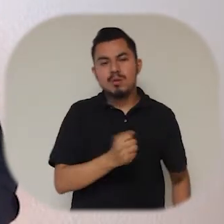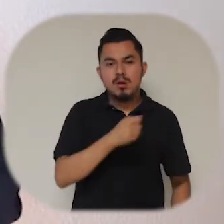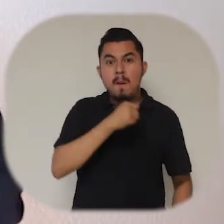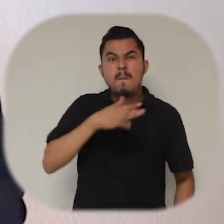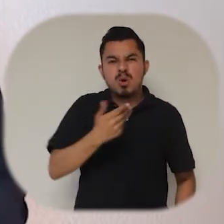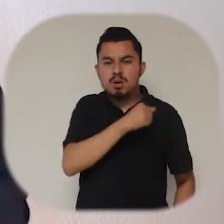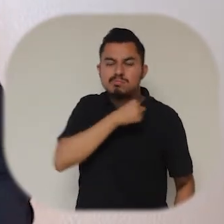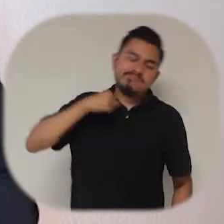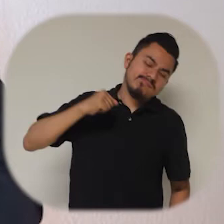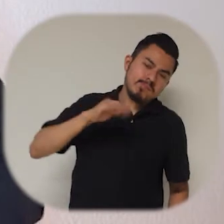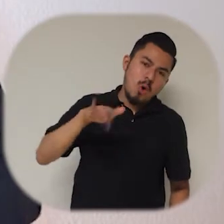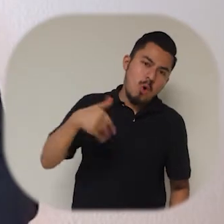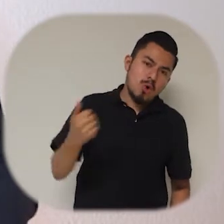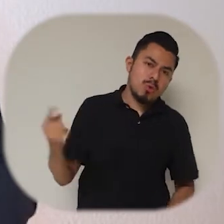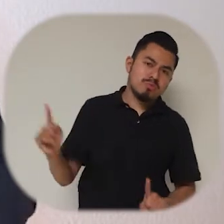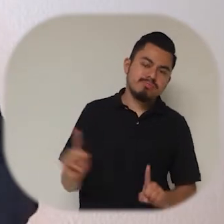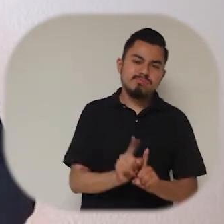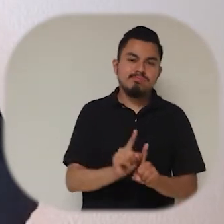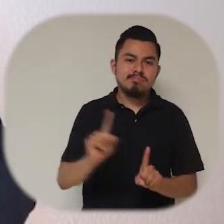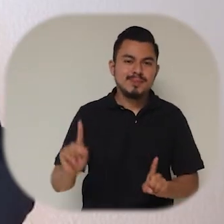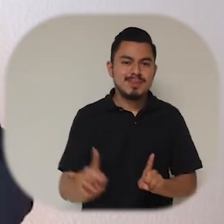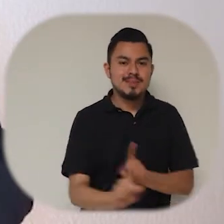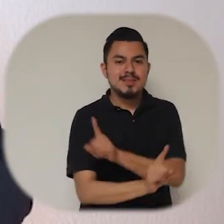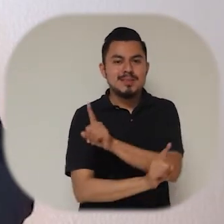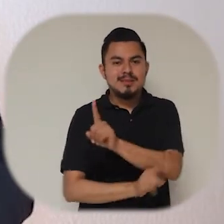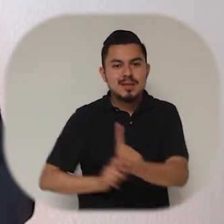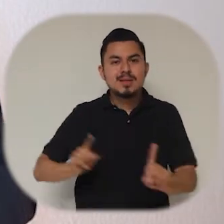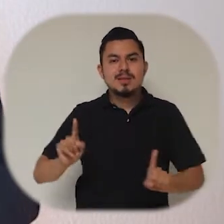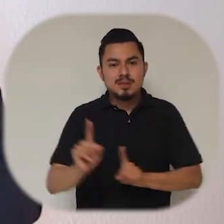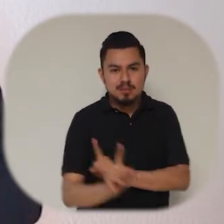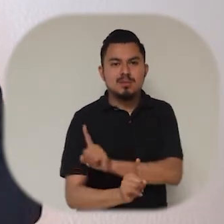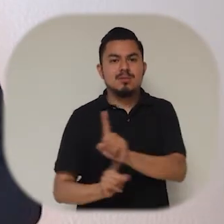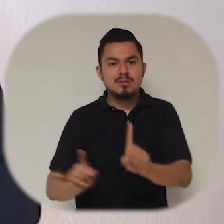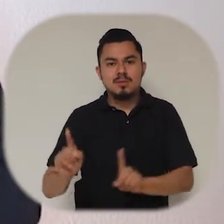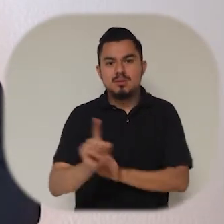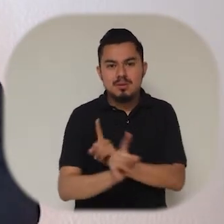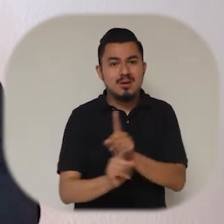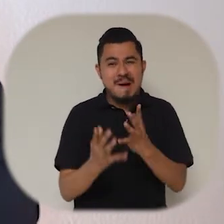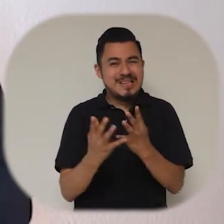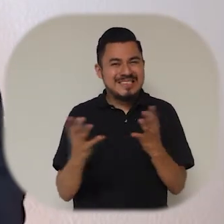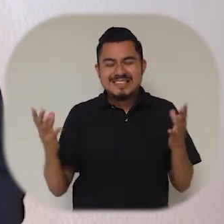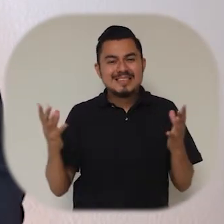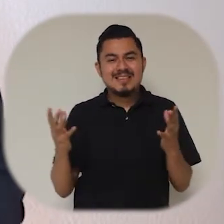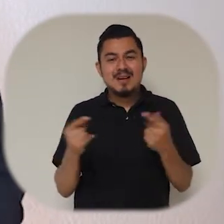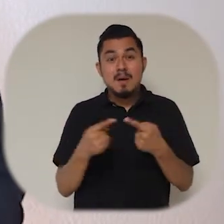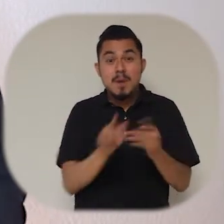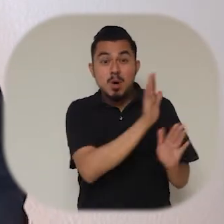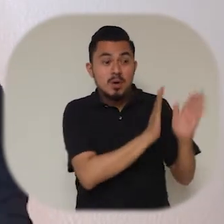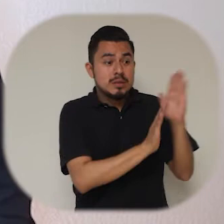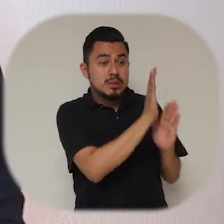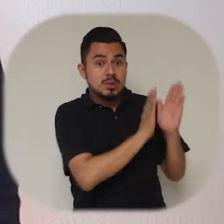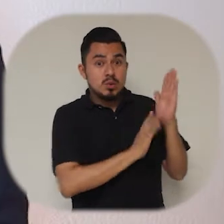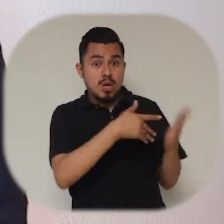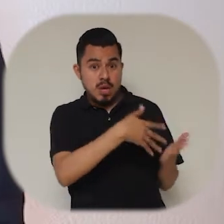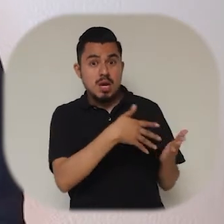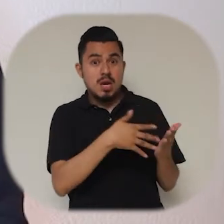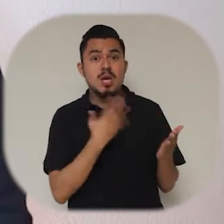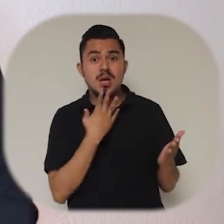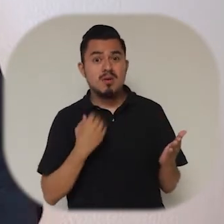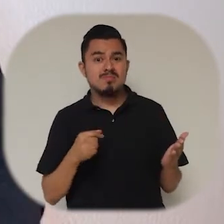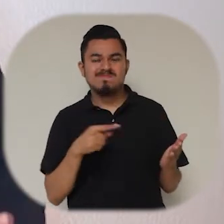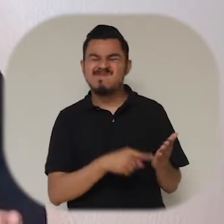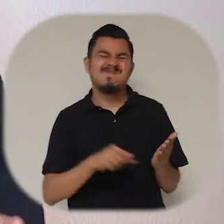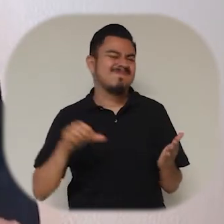아수르에 의해서 멸망당하기까지 이 그 북이스라엘의 이 역사 자체가 아주 비참한